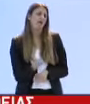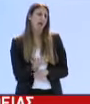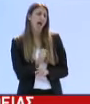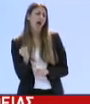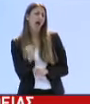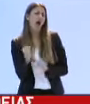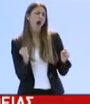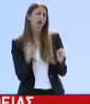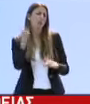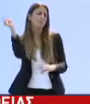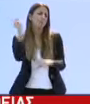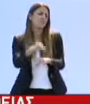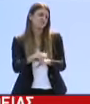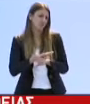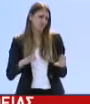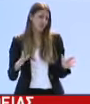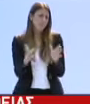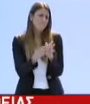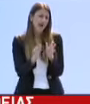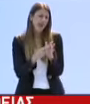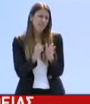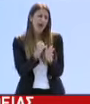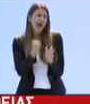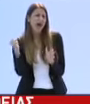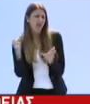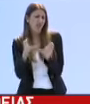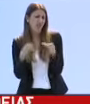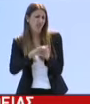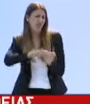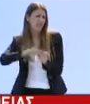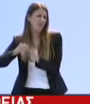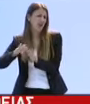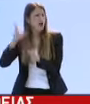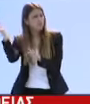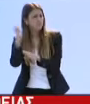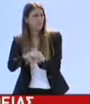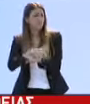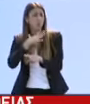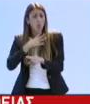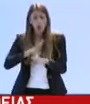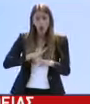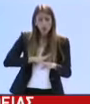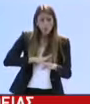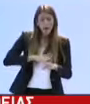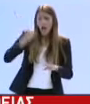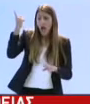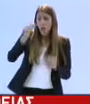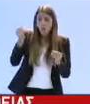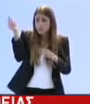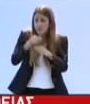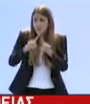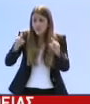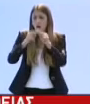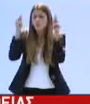τη δημοκρατία πολιτικά άκρα και τον αδιέξοδο ανορθολογισμό τους. Ωστόσο, η